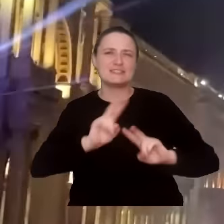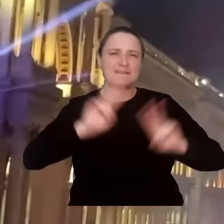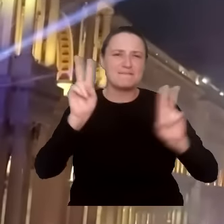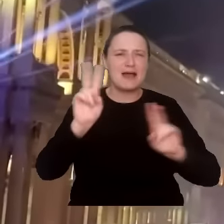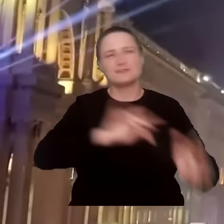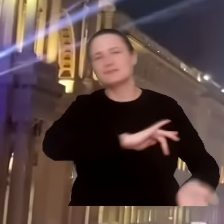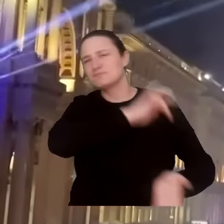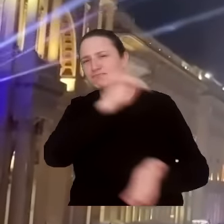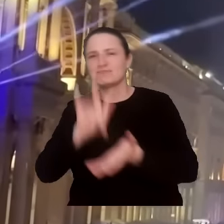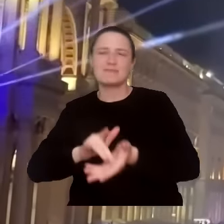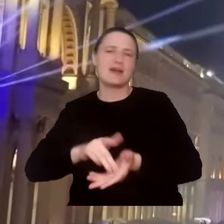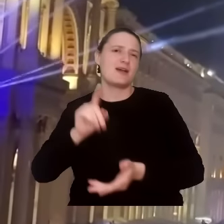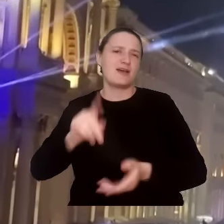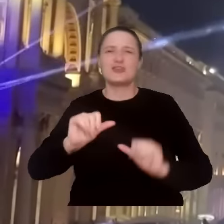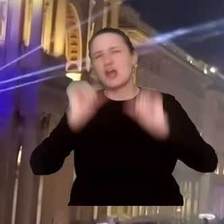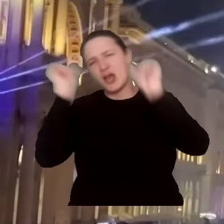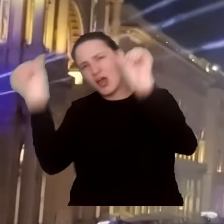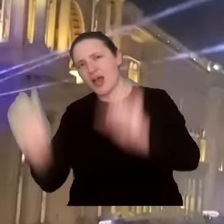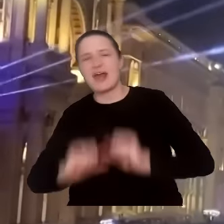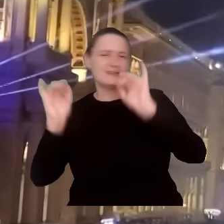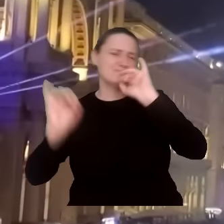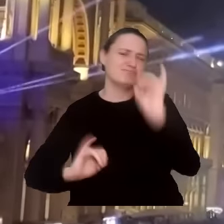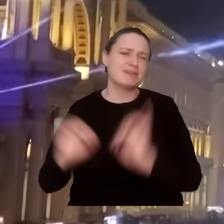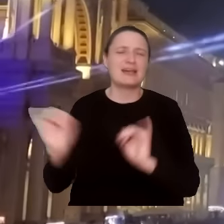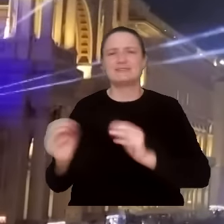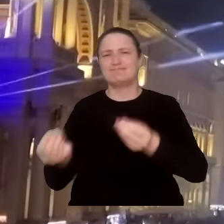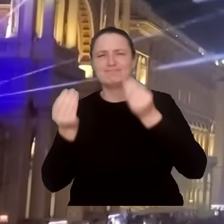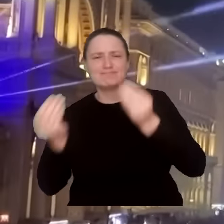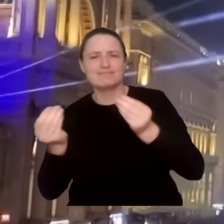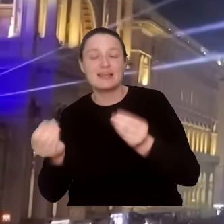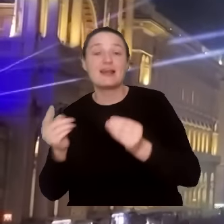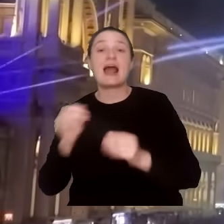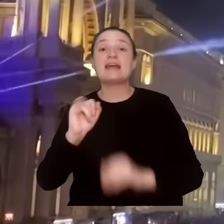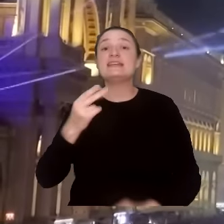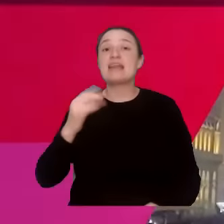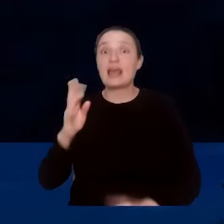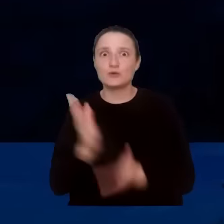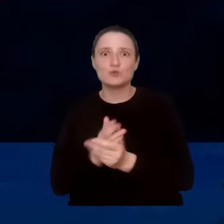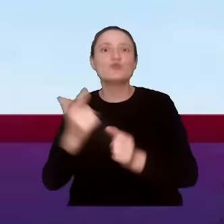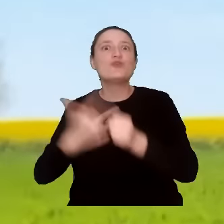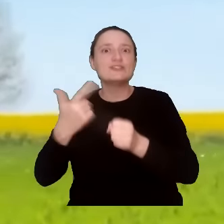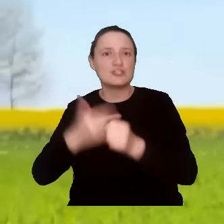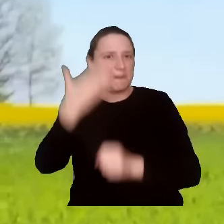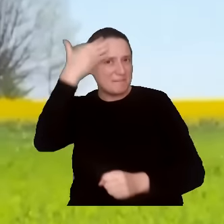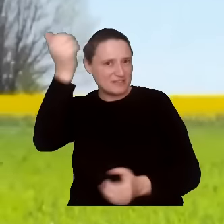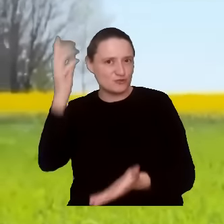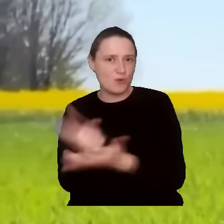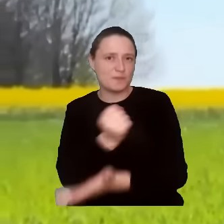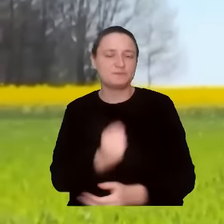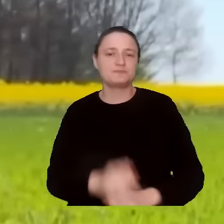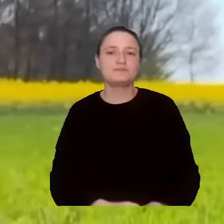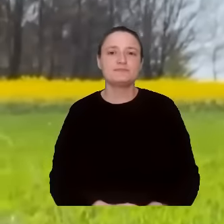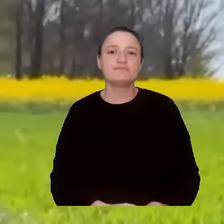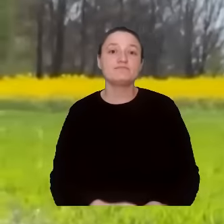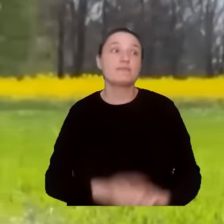gdzie świętowanie trwało do rana. Jak widać, szału radości nie ma końca. Dla Interu to 20 tytuł w historii klubu. Wierny w